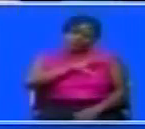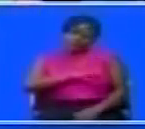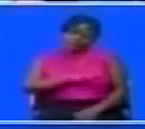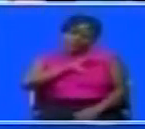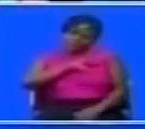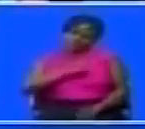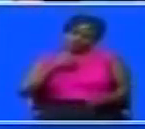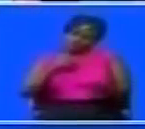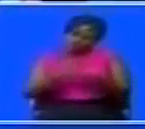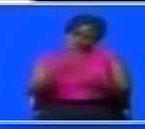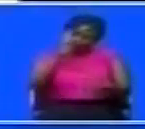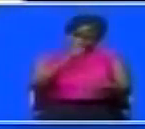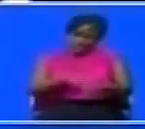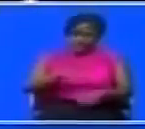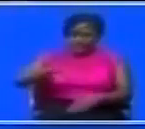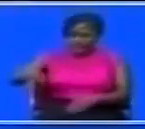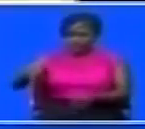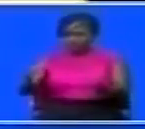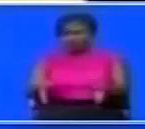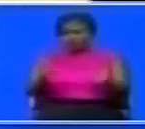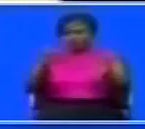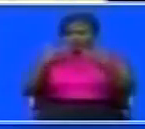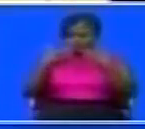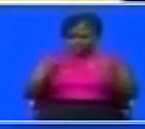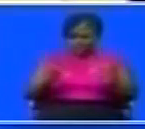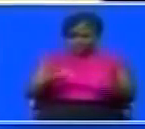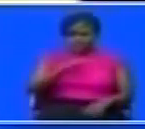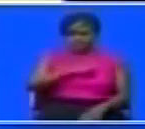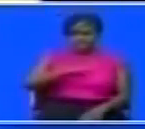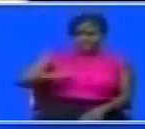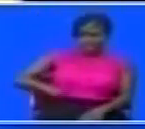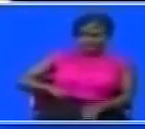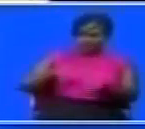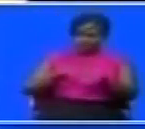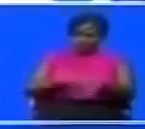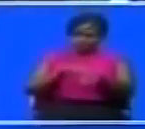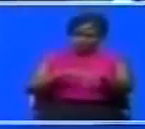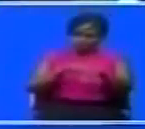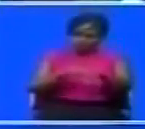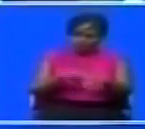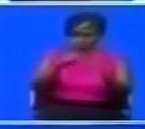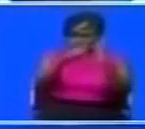hadi pale wakuu wa kaunti watakapomalizana na seneti inayofuatilia swala hilo.